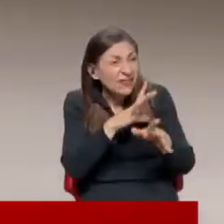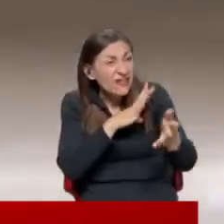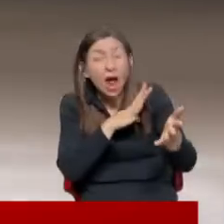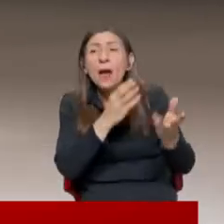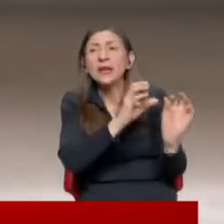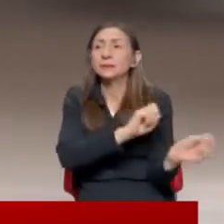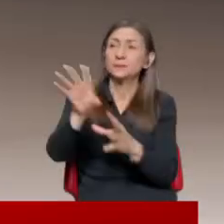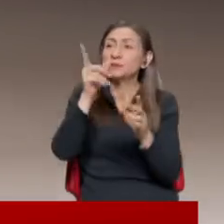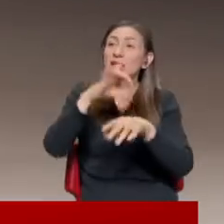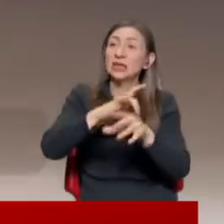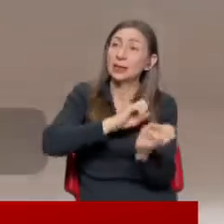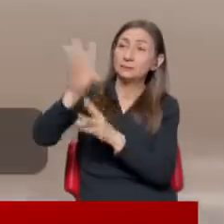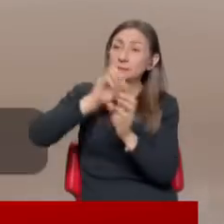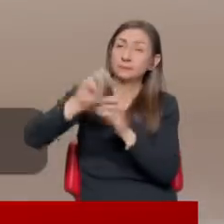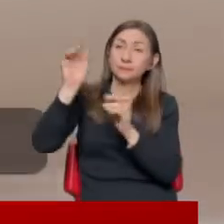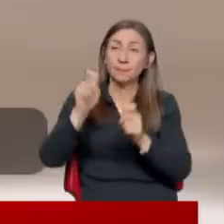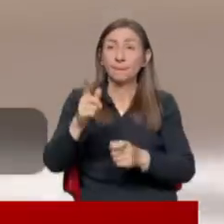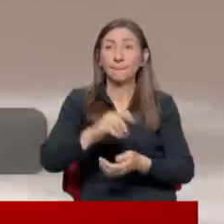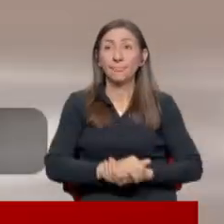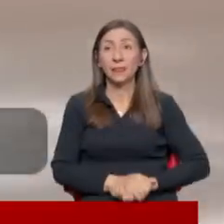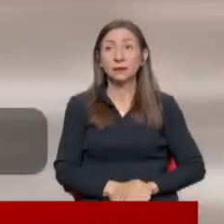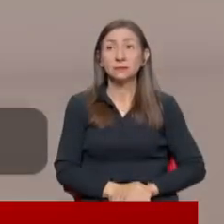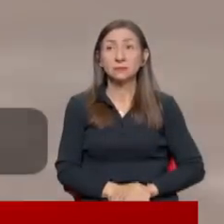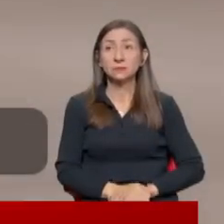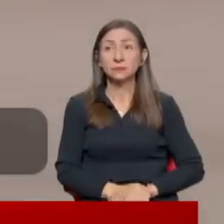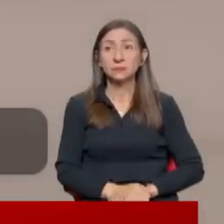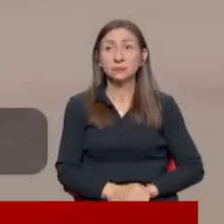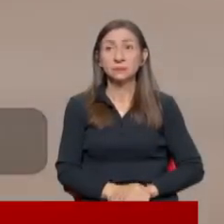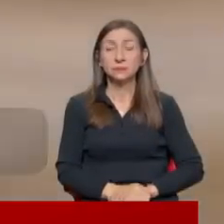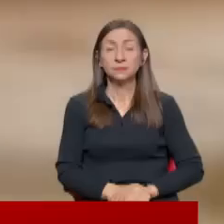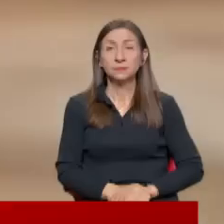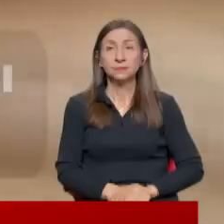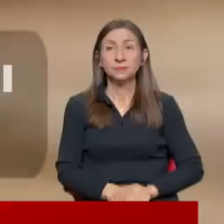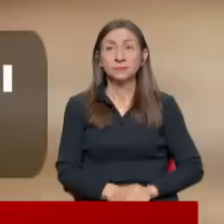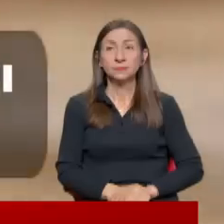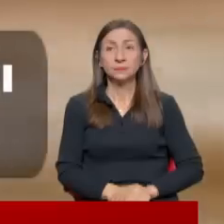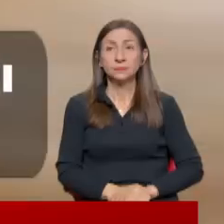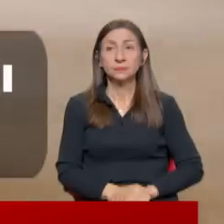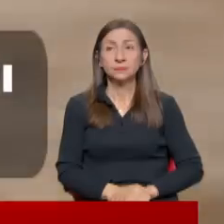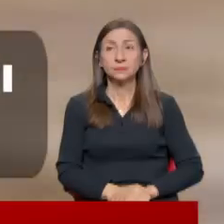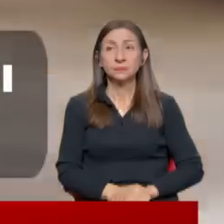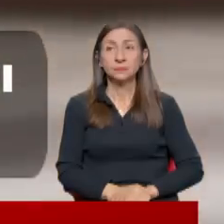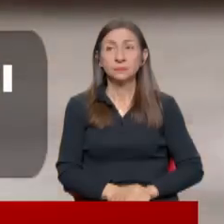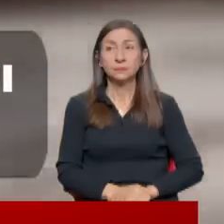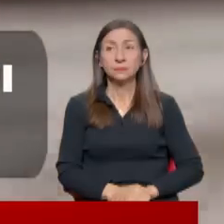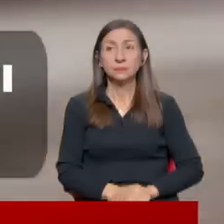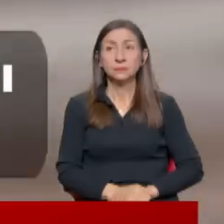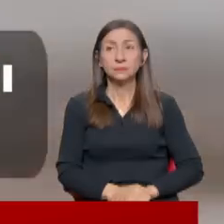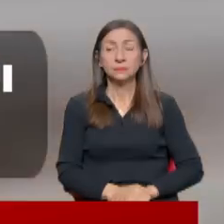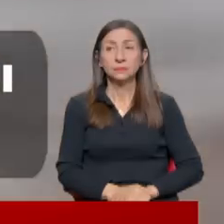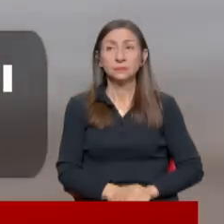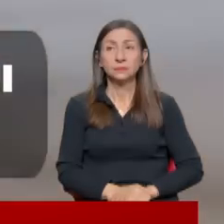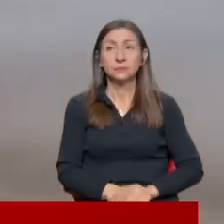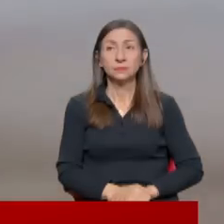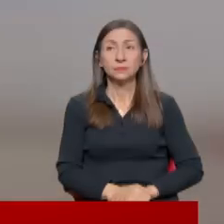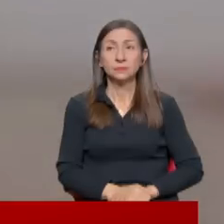hastaların tahliyesine karar verildi. Güzel çekin, güzel çekin. Deniz birleşmiş, öyle söyleyeyim. Yukarıdan aşağı